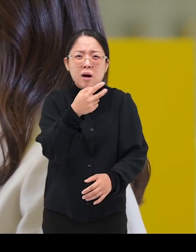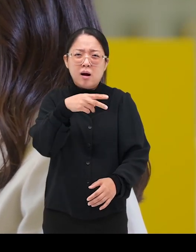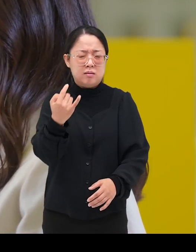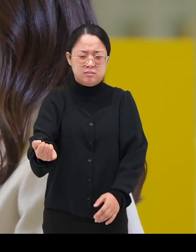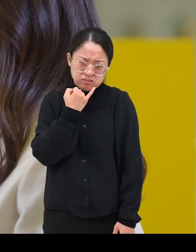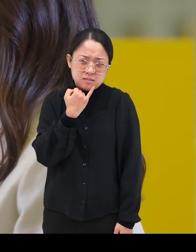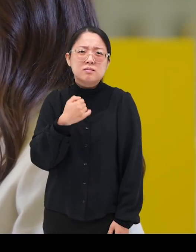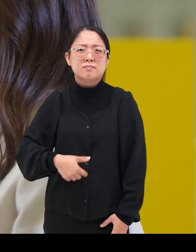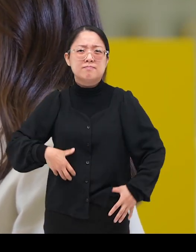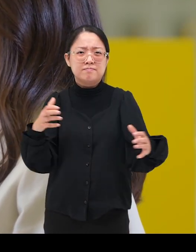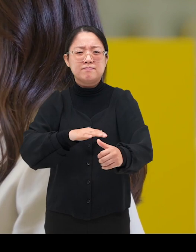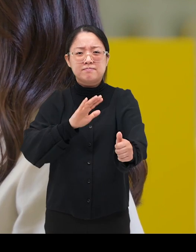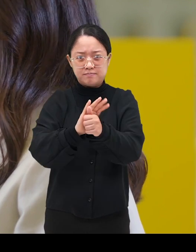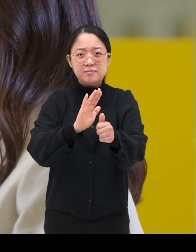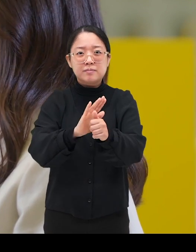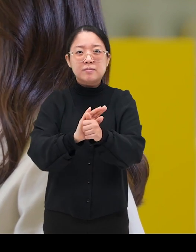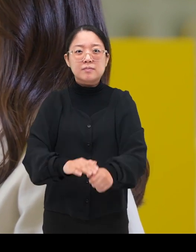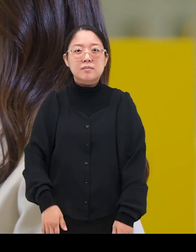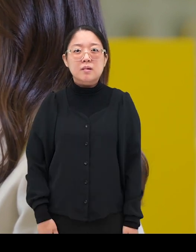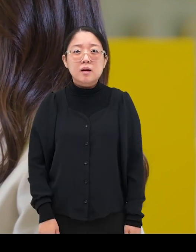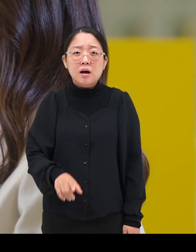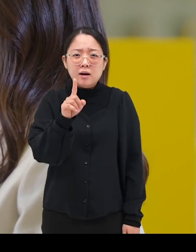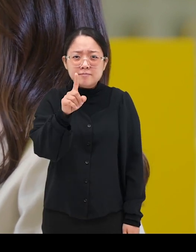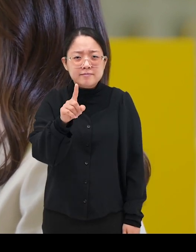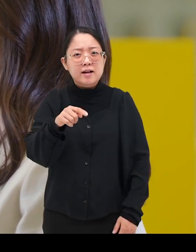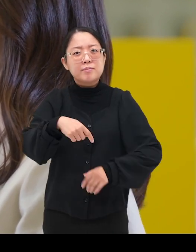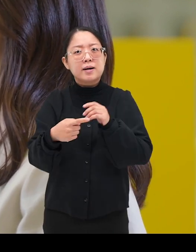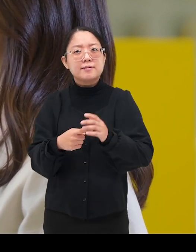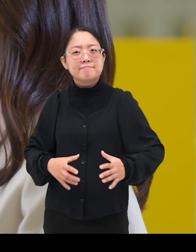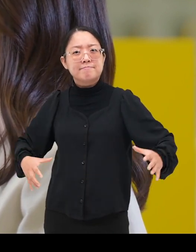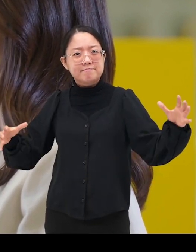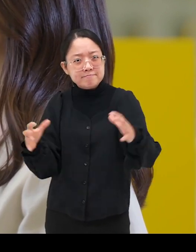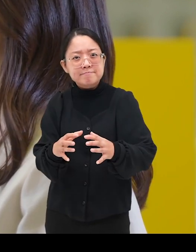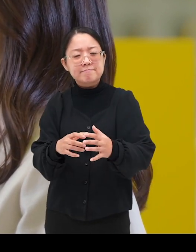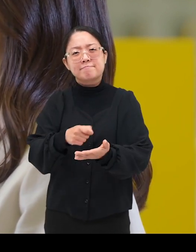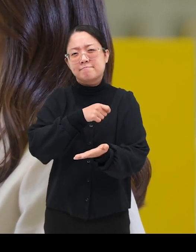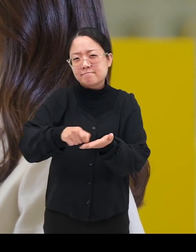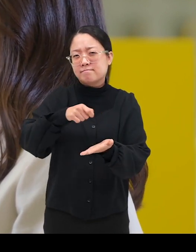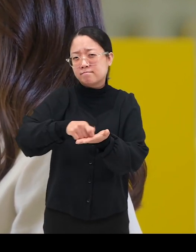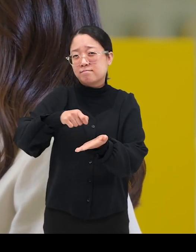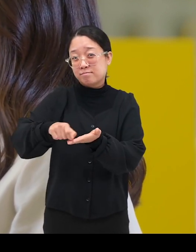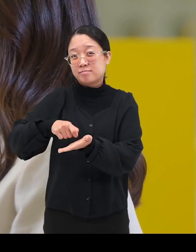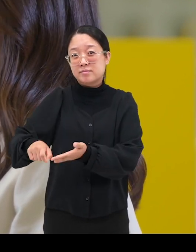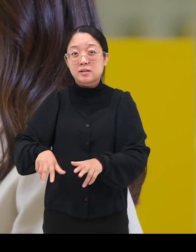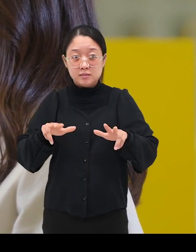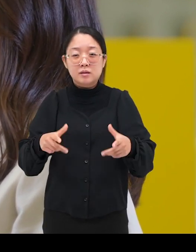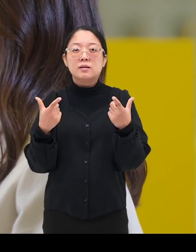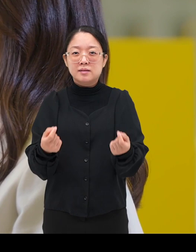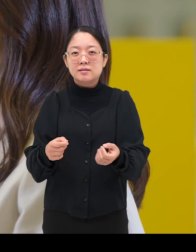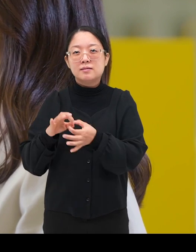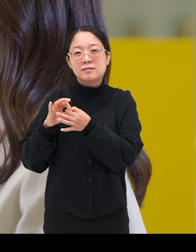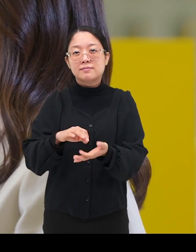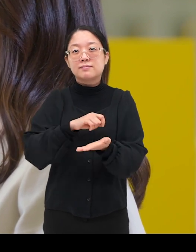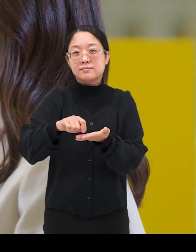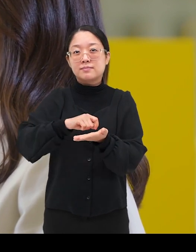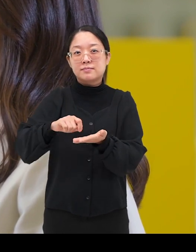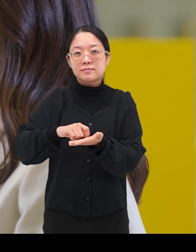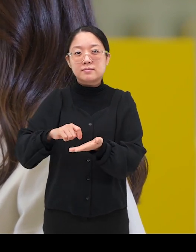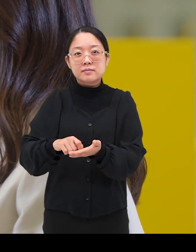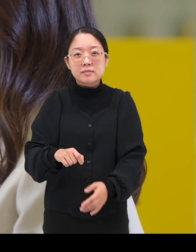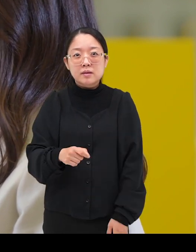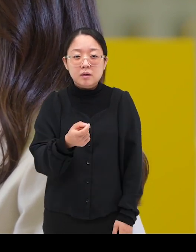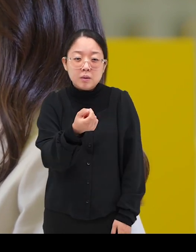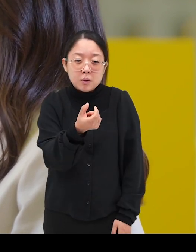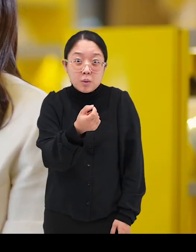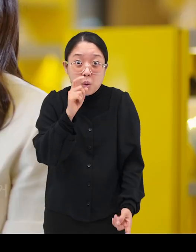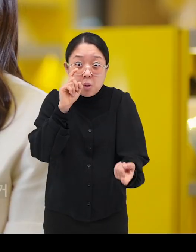있는 아주 작은 거라도 해보자, 그 하나라도 해보자 라는 힘을 내면서 다시 글을 쓰거든요. 그게 저의 경우는 이제 글을